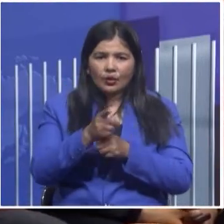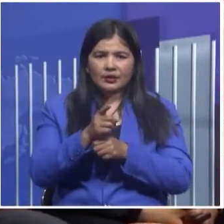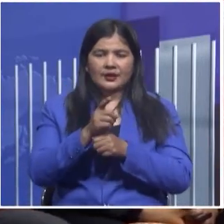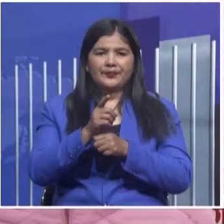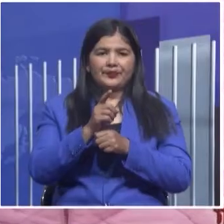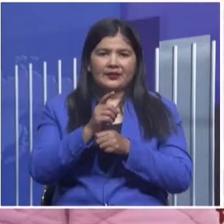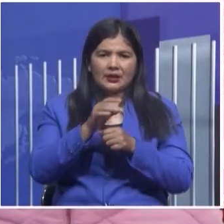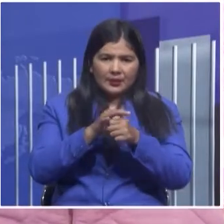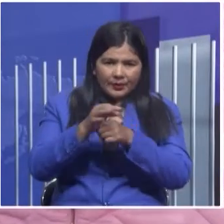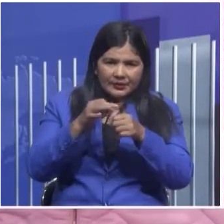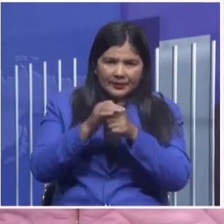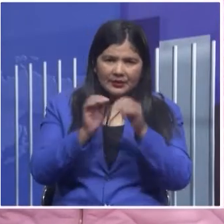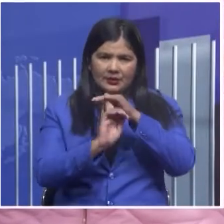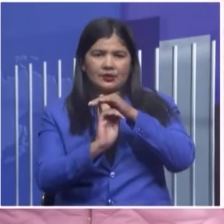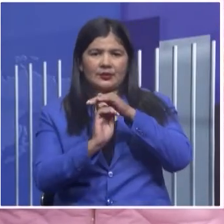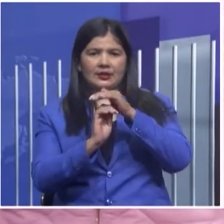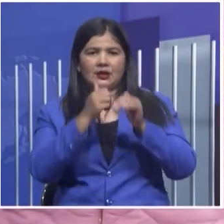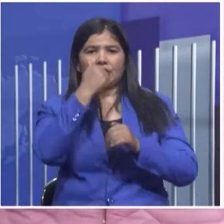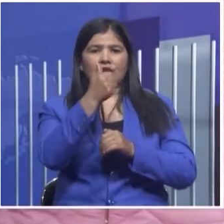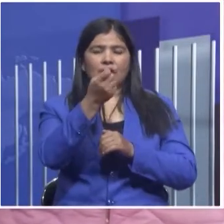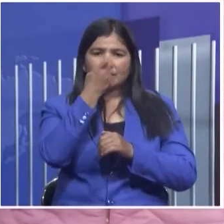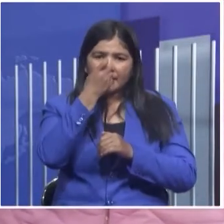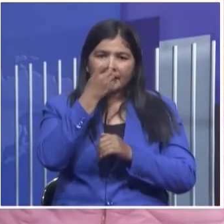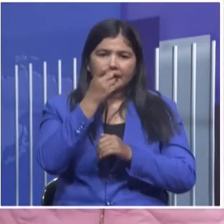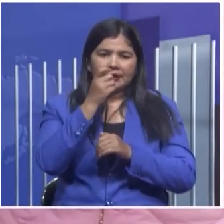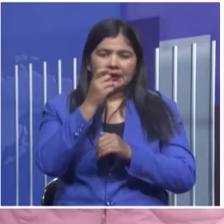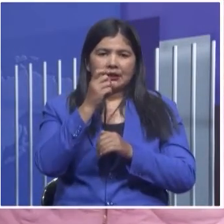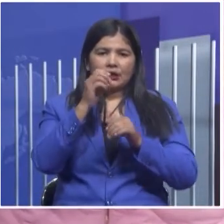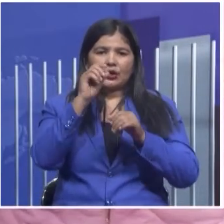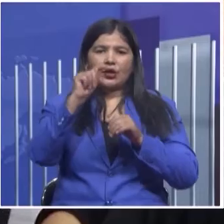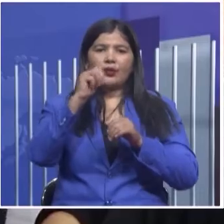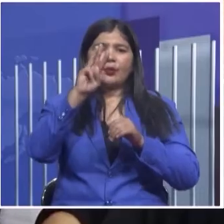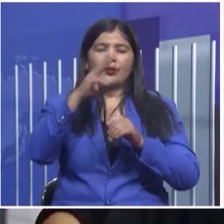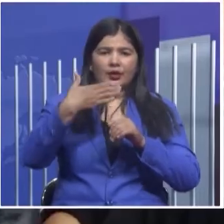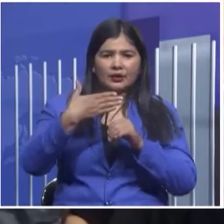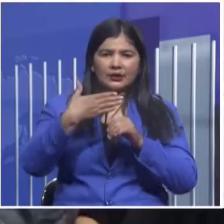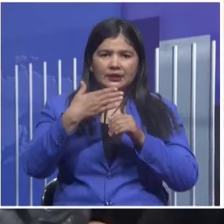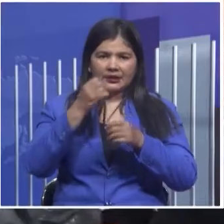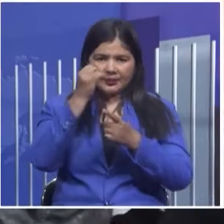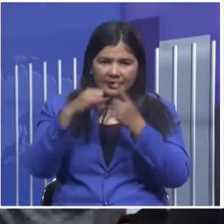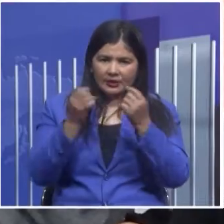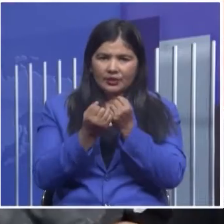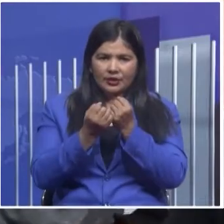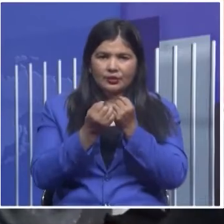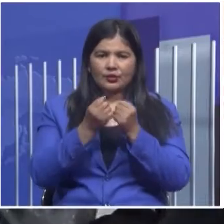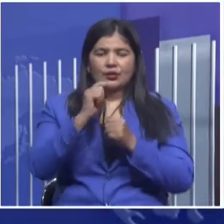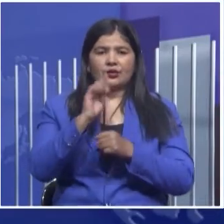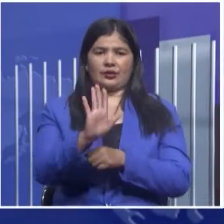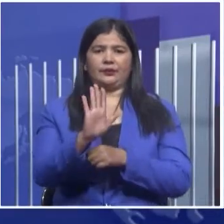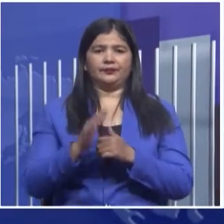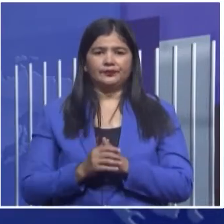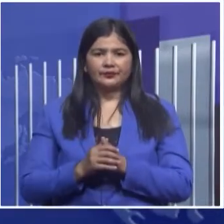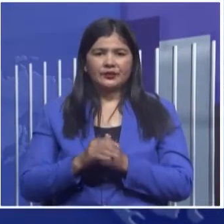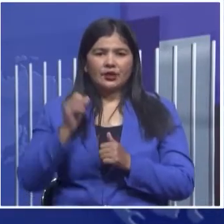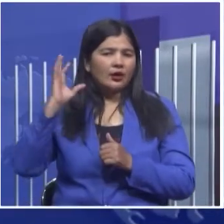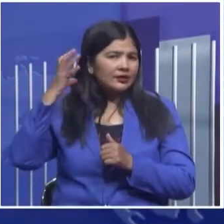अन्तर्गत विपद व्यवस्थापन समितिले 600 थान कम्बल खरिद गरेर चिसो प्रभावितहरूलाई वितरण गरिरहेको छ।